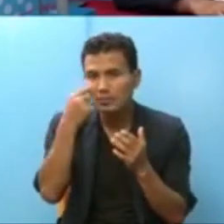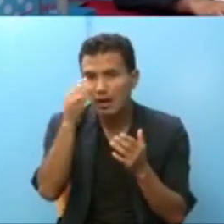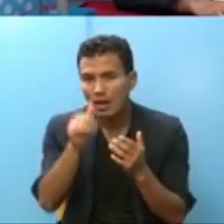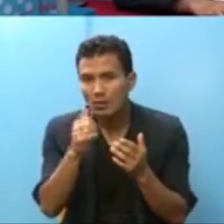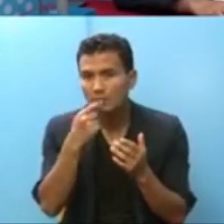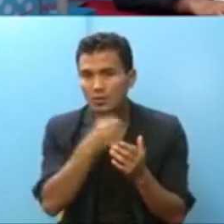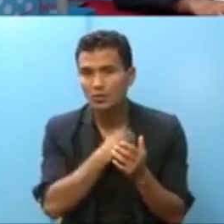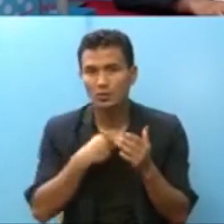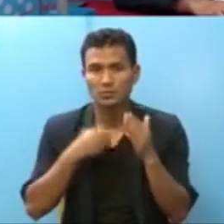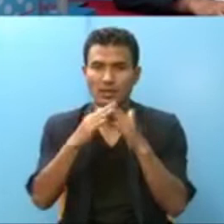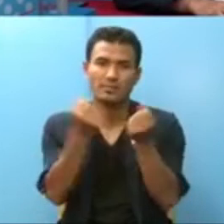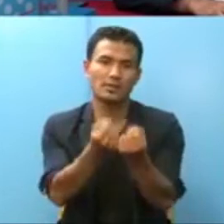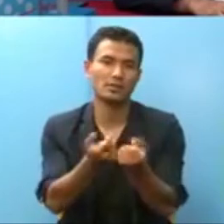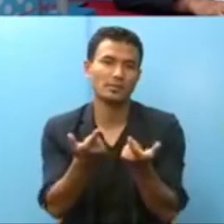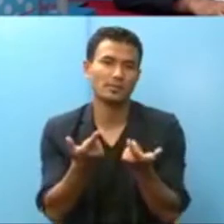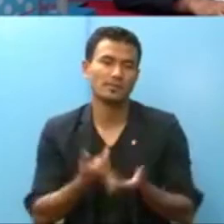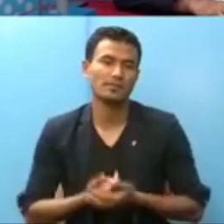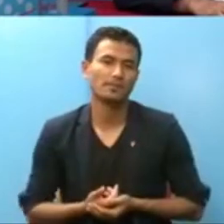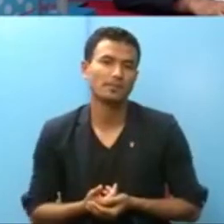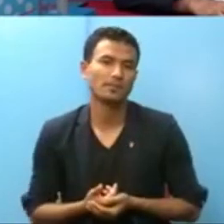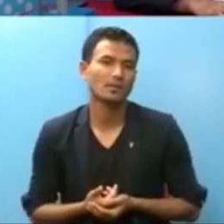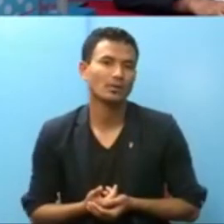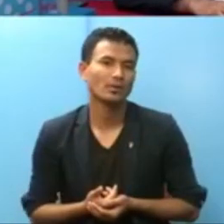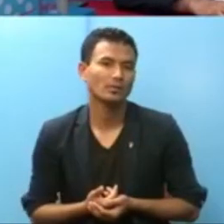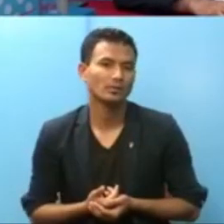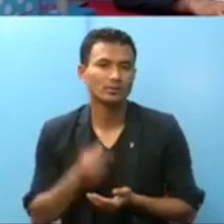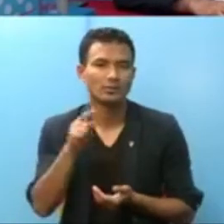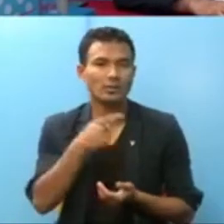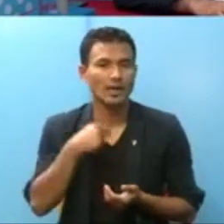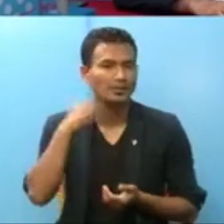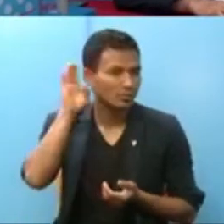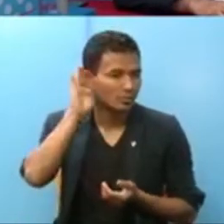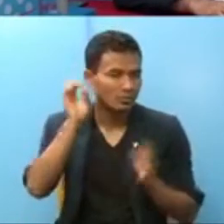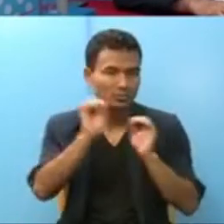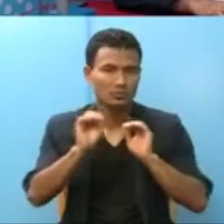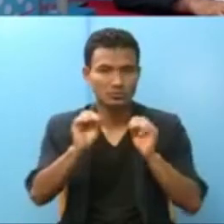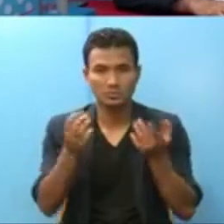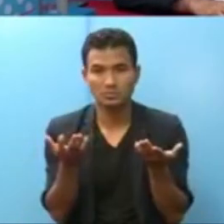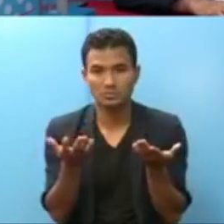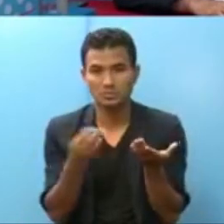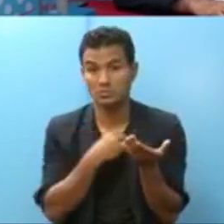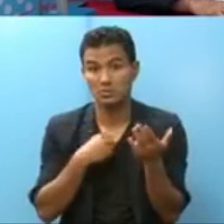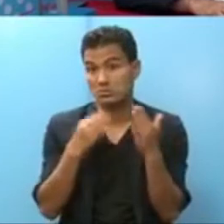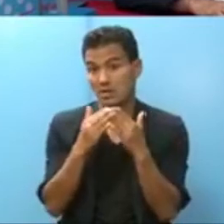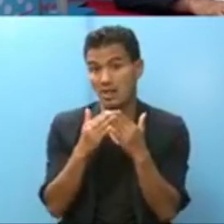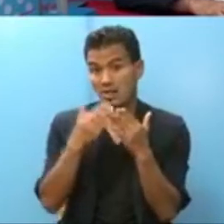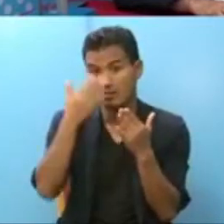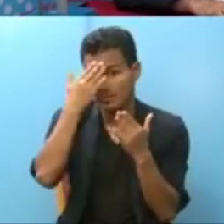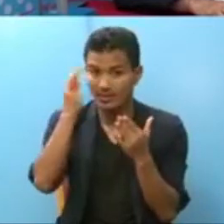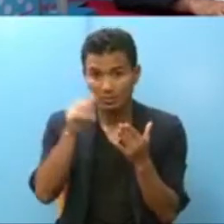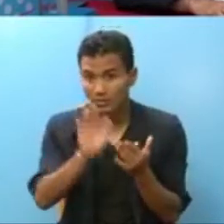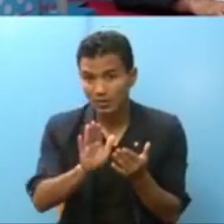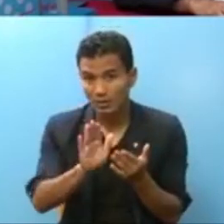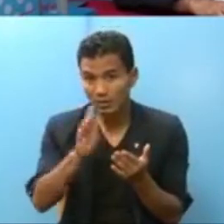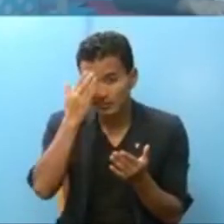ऑस्पाल सील हुने धाए अब यह तो हमले सुन गोरा अस्पाल मात बहां में आऊ साँ